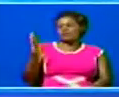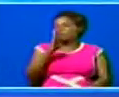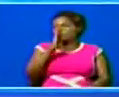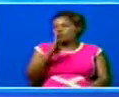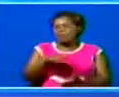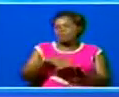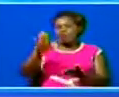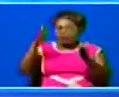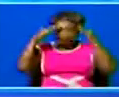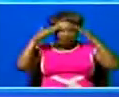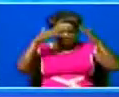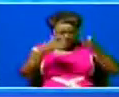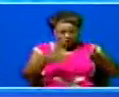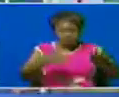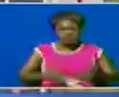zaidi.